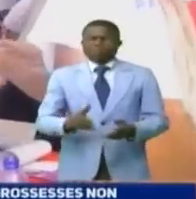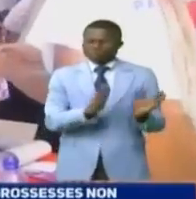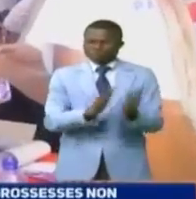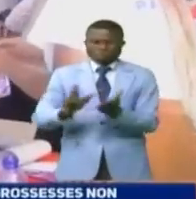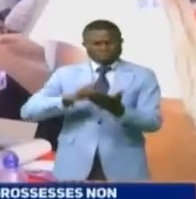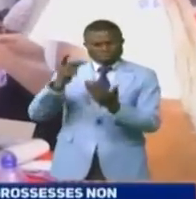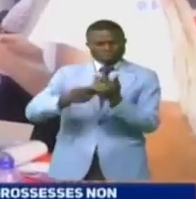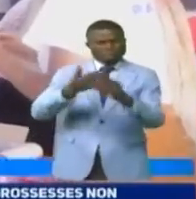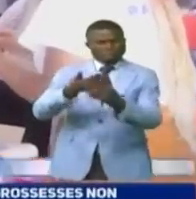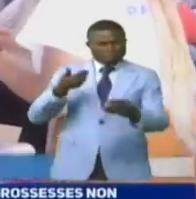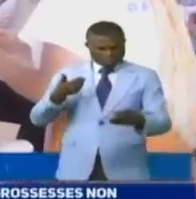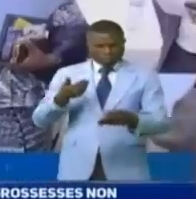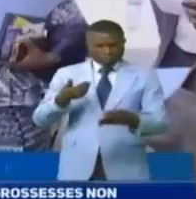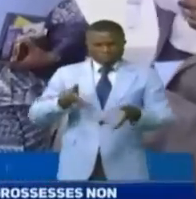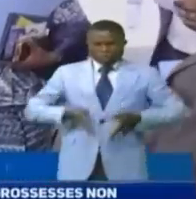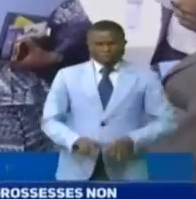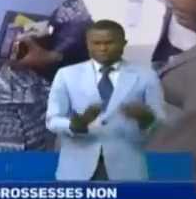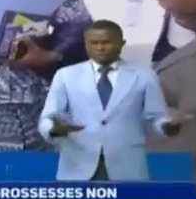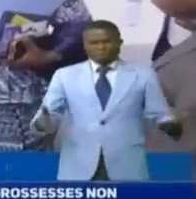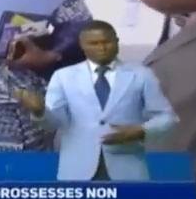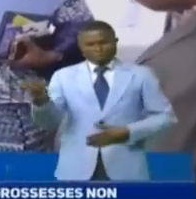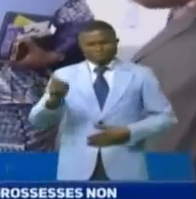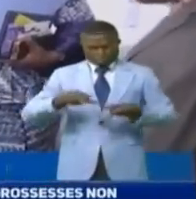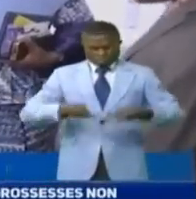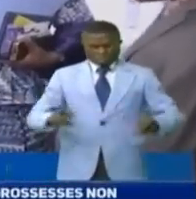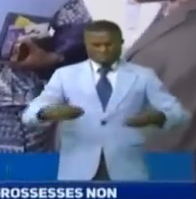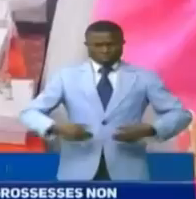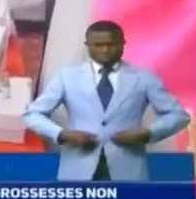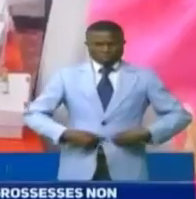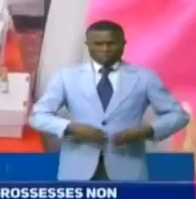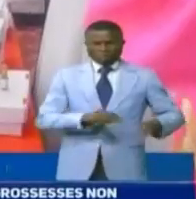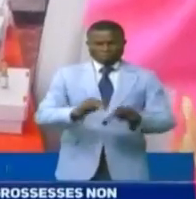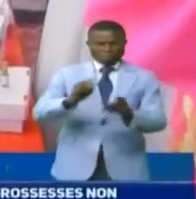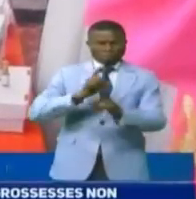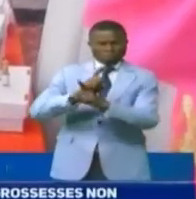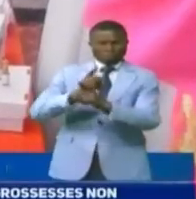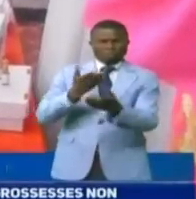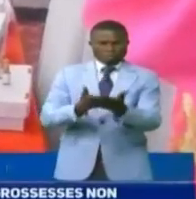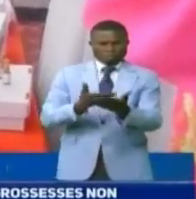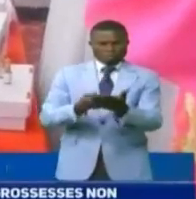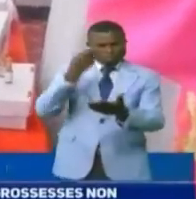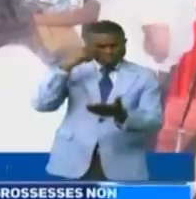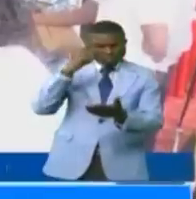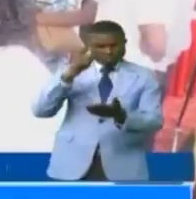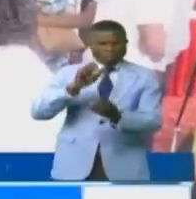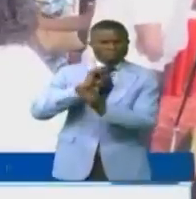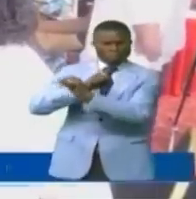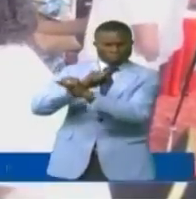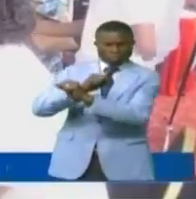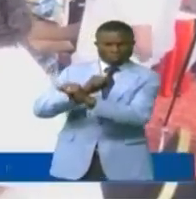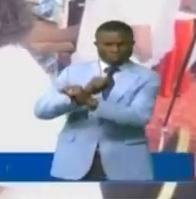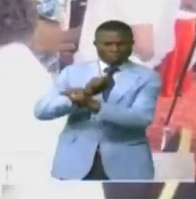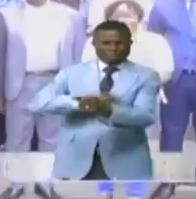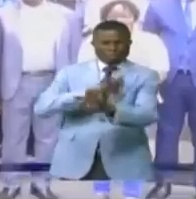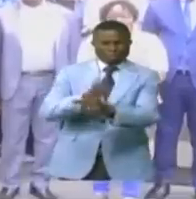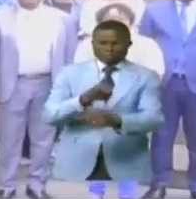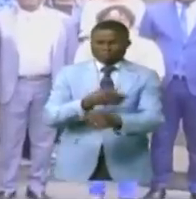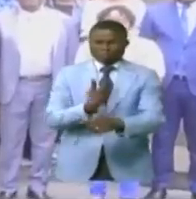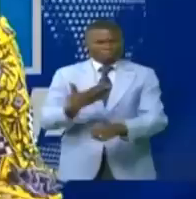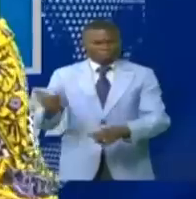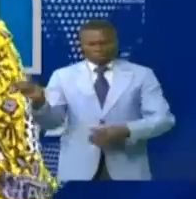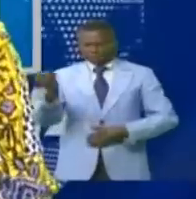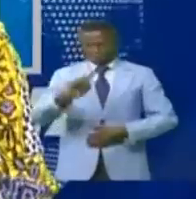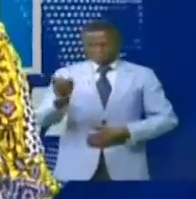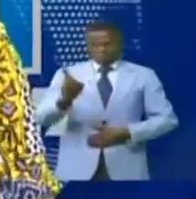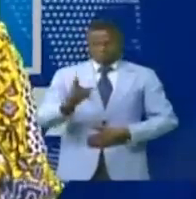Une disposition de la loi autorise aux jeunes d'utiliser les méthodes contraceptives pour les épargner des grossesses non